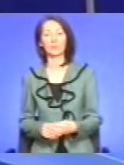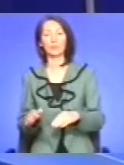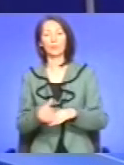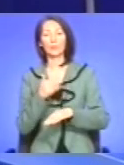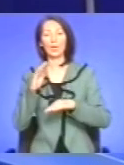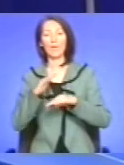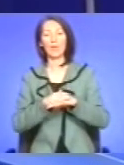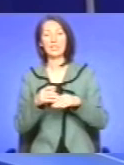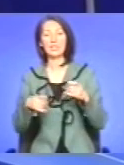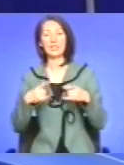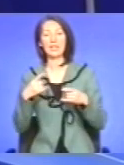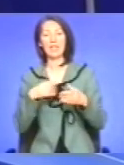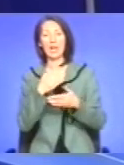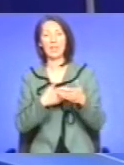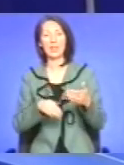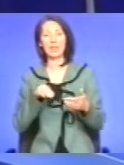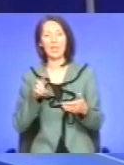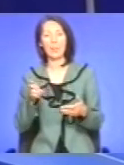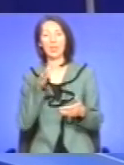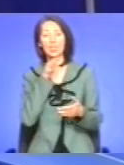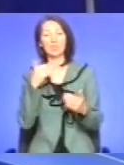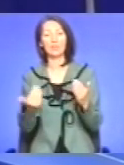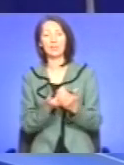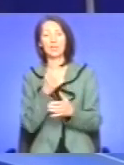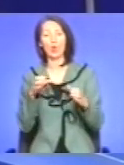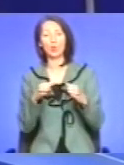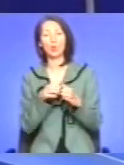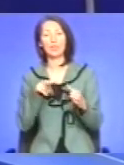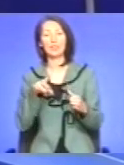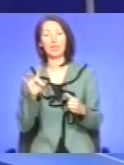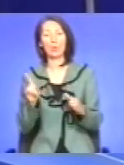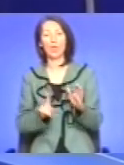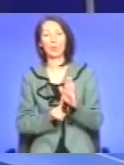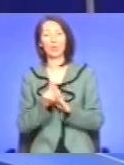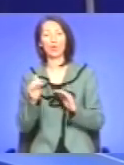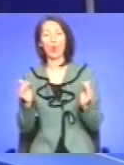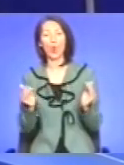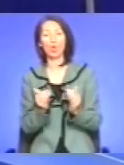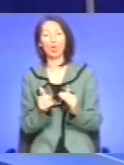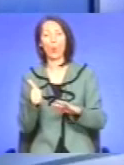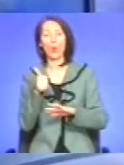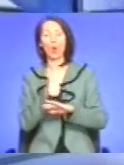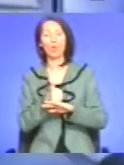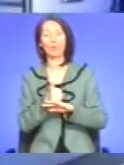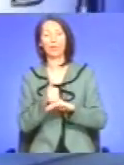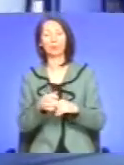Добрий вечір. На телеканалі ТТБ «Час вістей» у студії Лариса Романів. На початку коротко про головне.